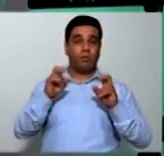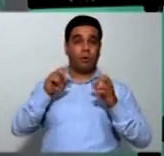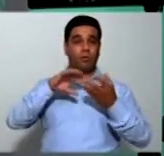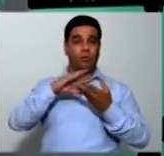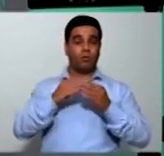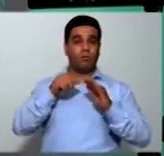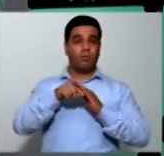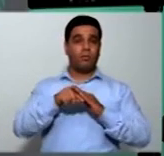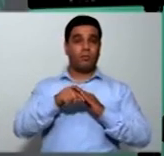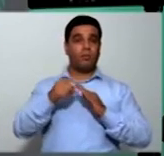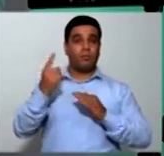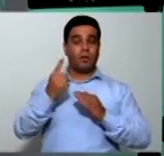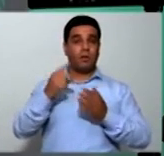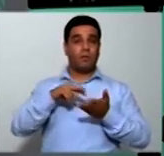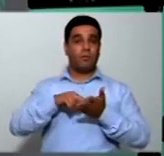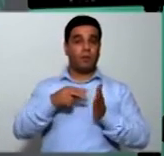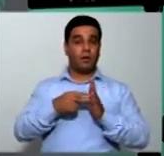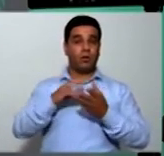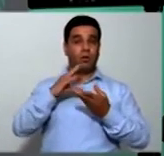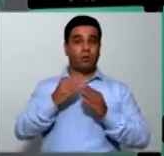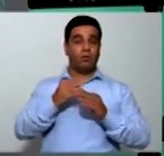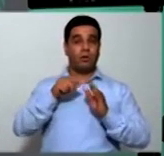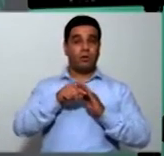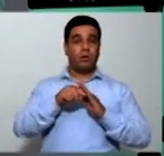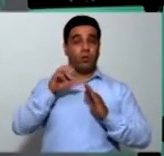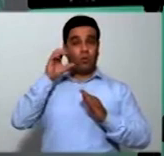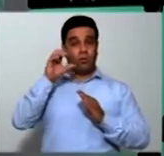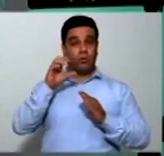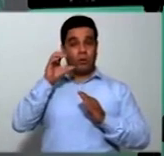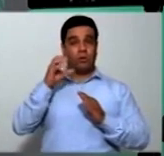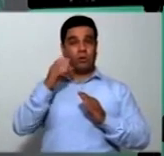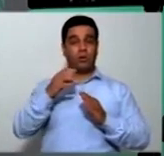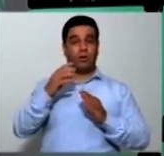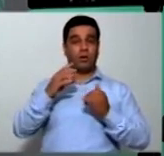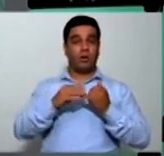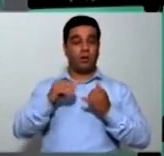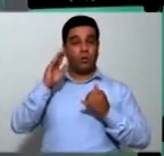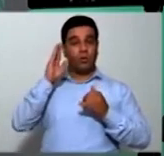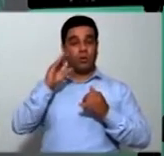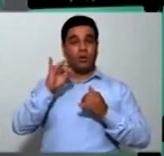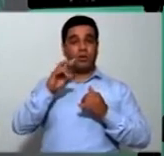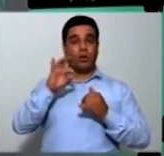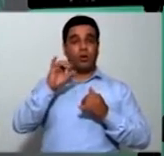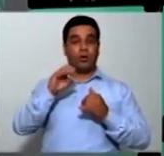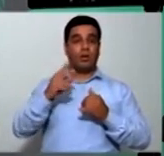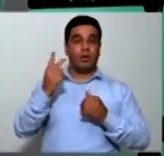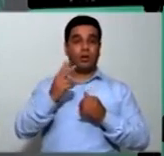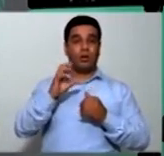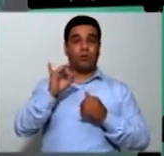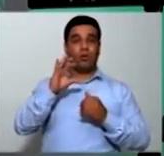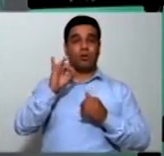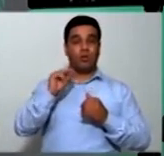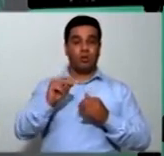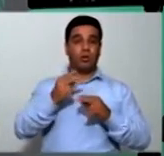mavzuimizga tegishli birinchi rejamizga doir, ya'ni O'zbekistonda yer-suv islohotining ikkinchi